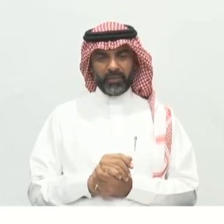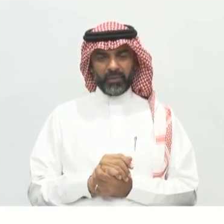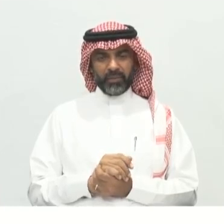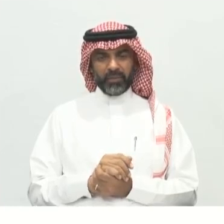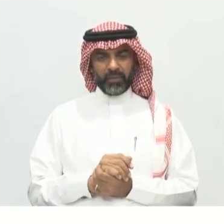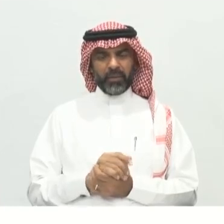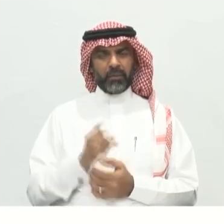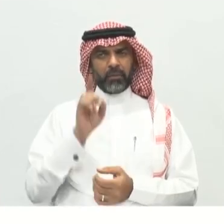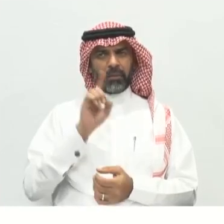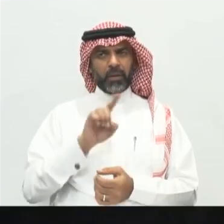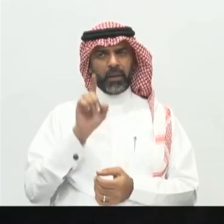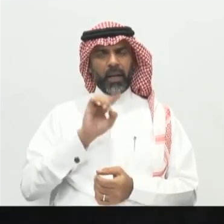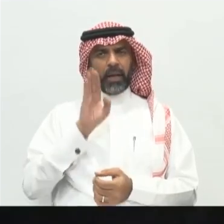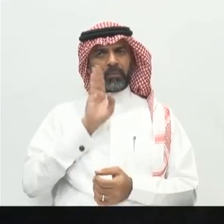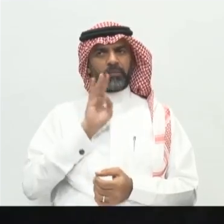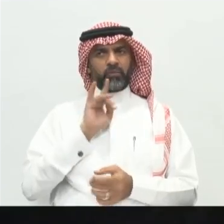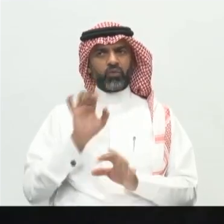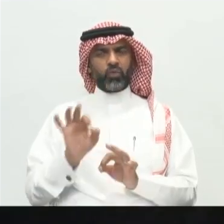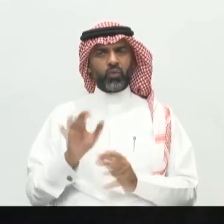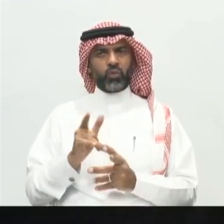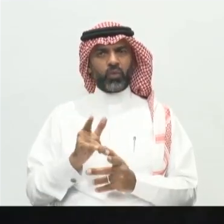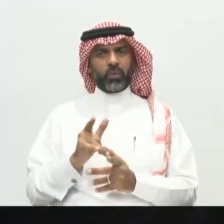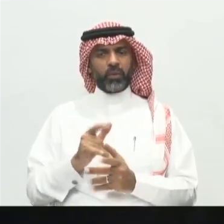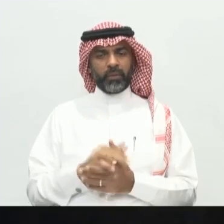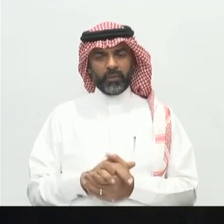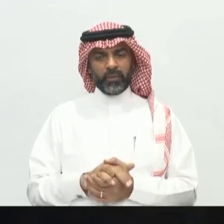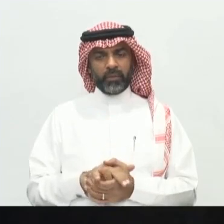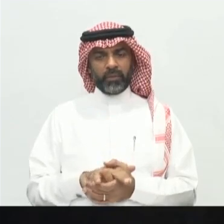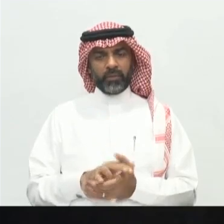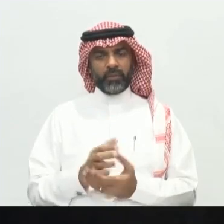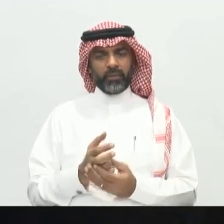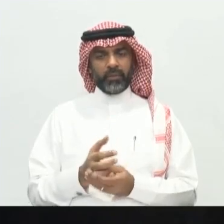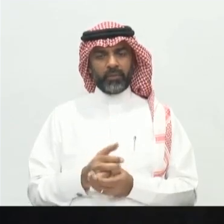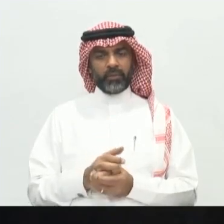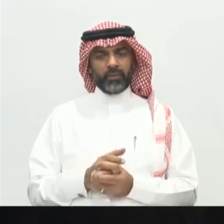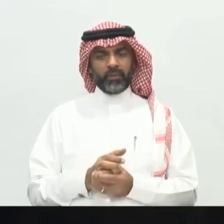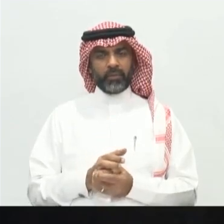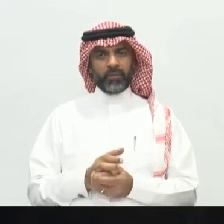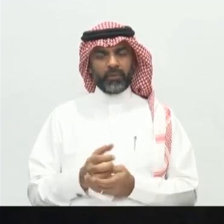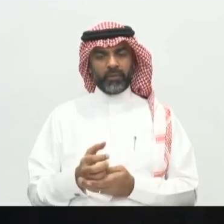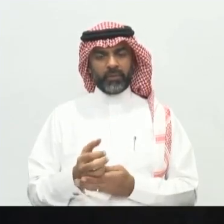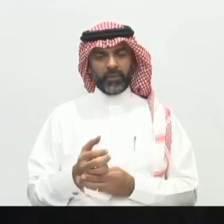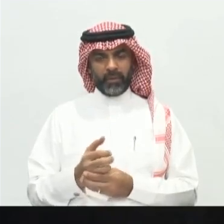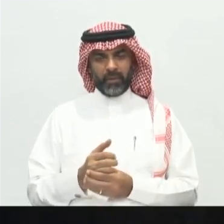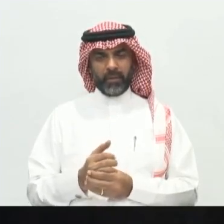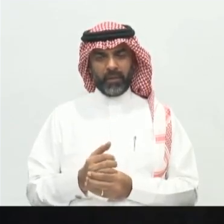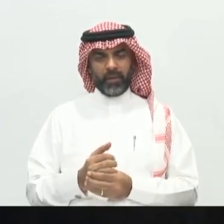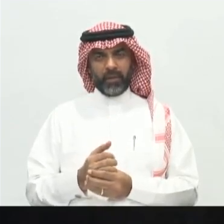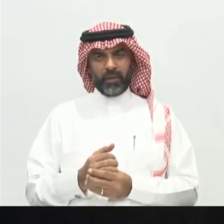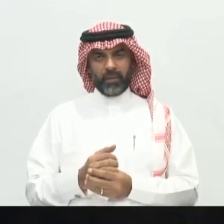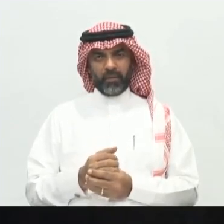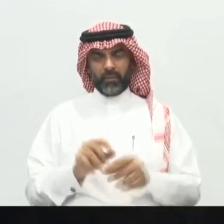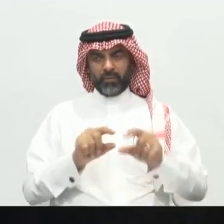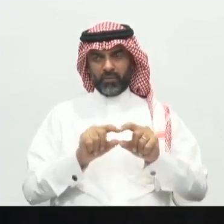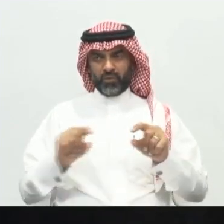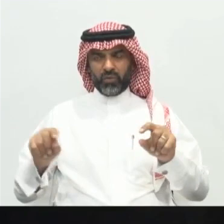تاخذ دائما النقطه المحليه او الموقع المحلي والجانب الاخر من المصفوفه او صف المصفوفه